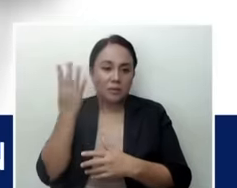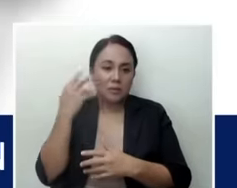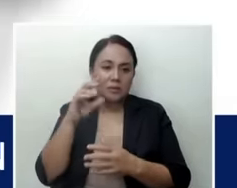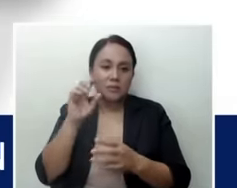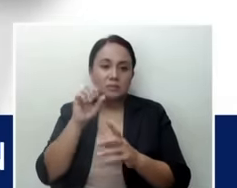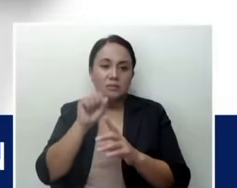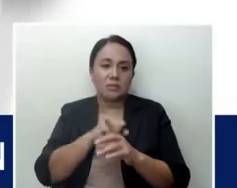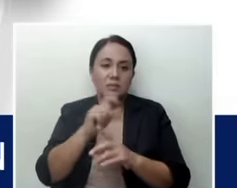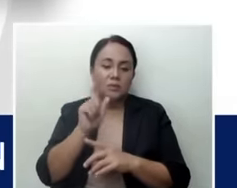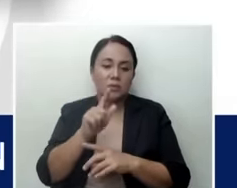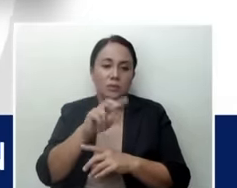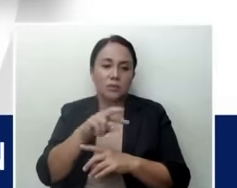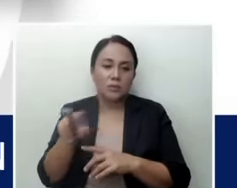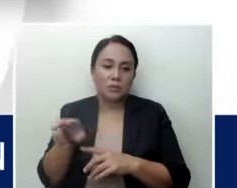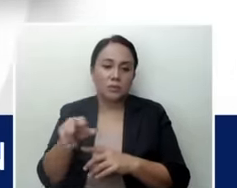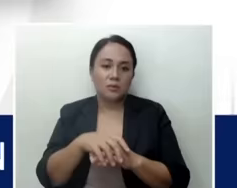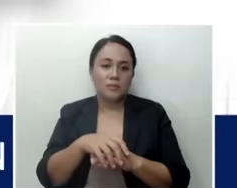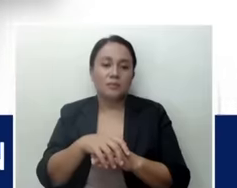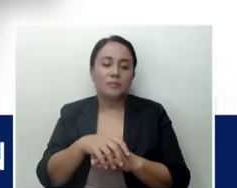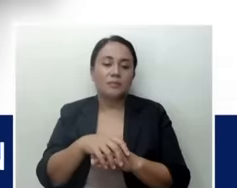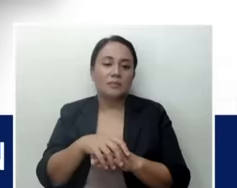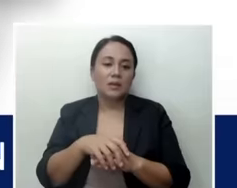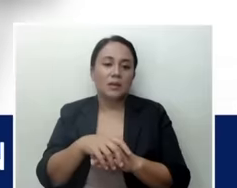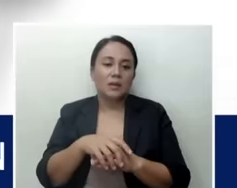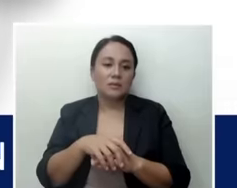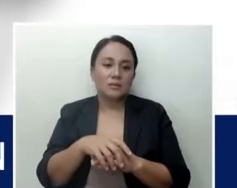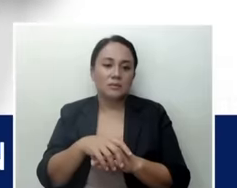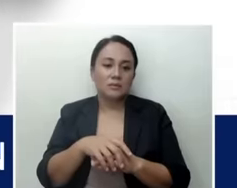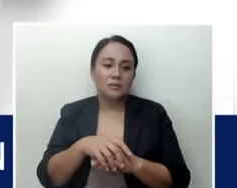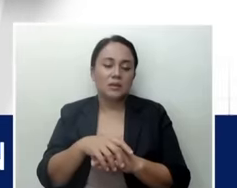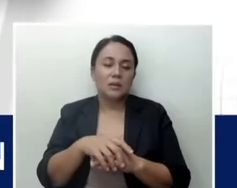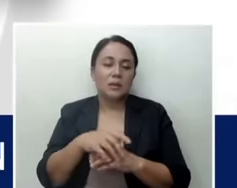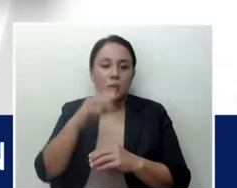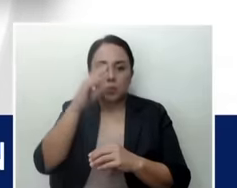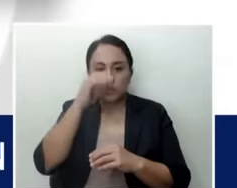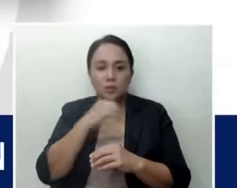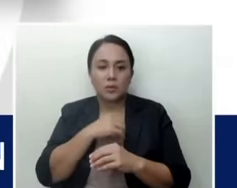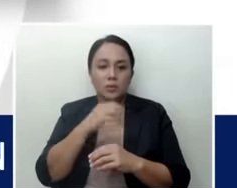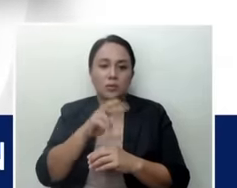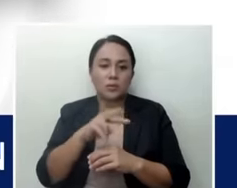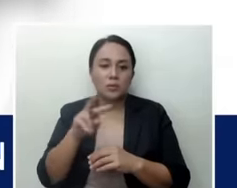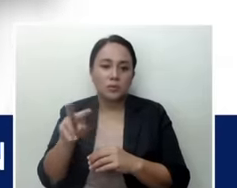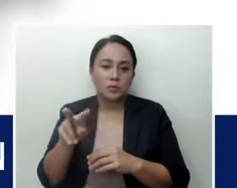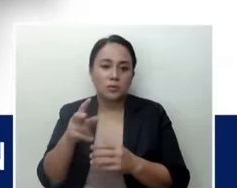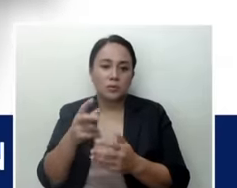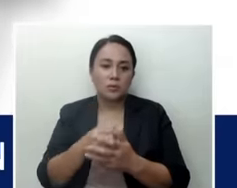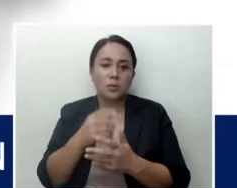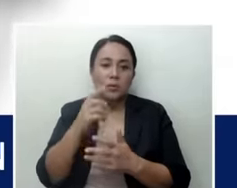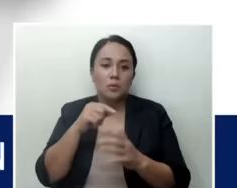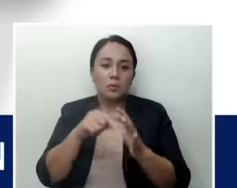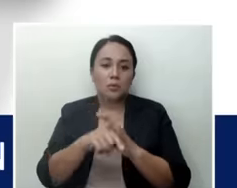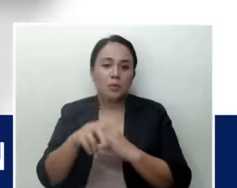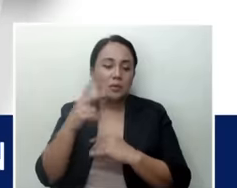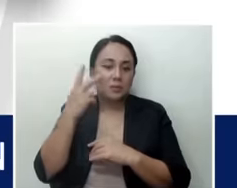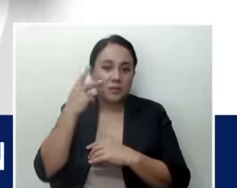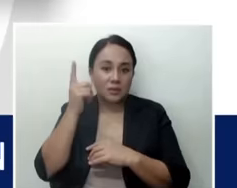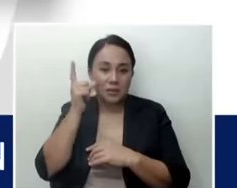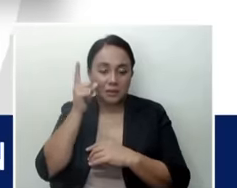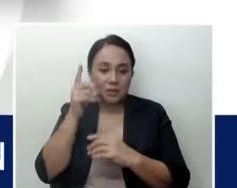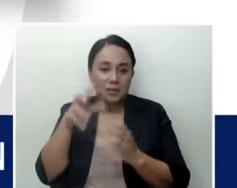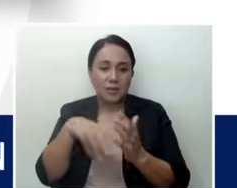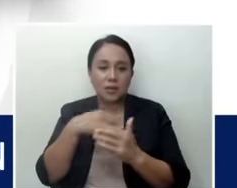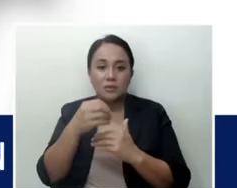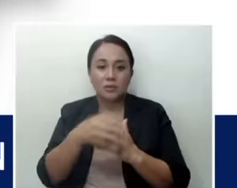2022. Sumuko naman ang suspect na si Charles Amada. Oktubre 2022 naman nang barilin si Percy Lapid sa labas ng